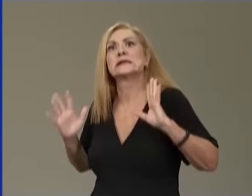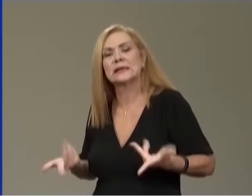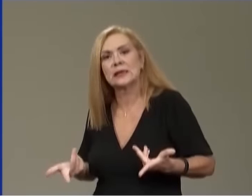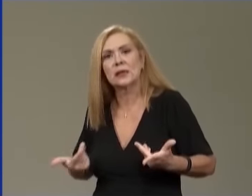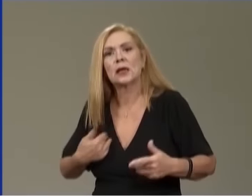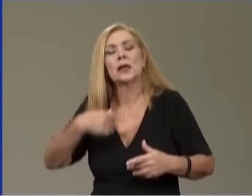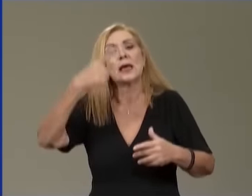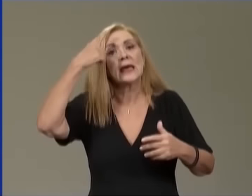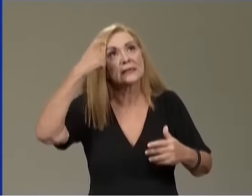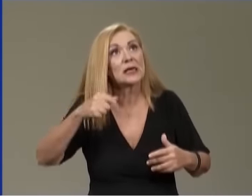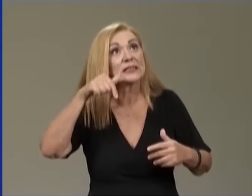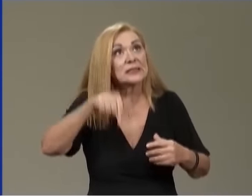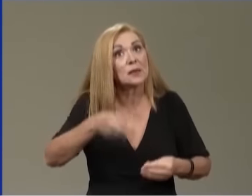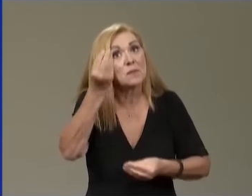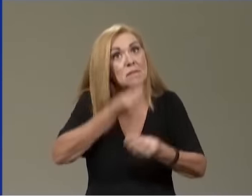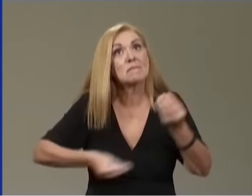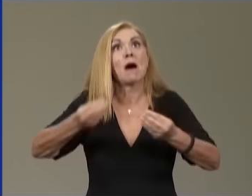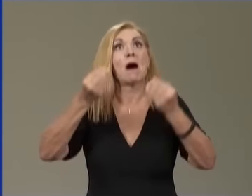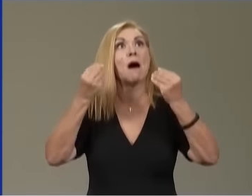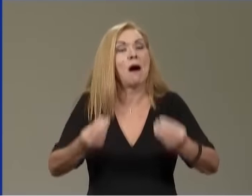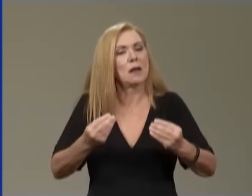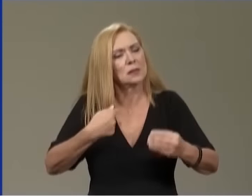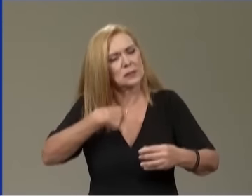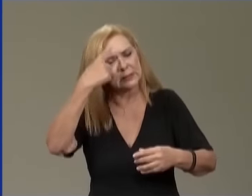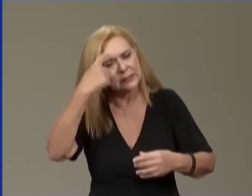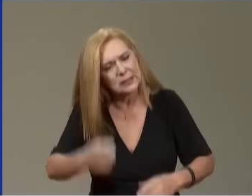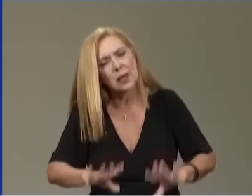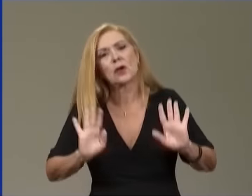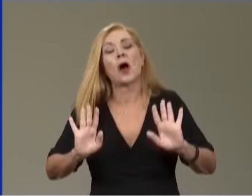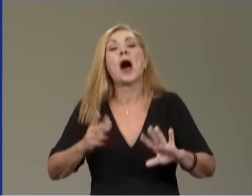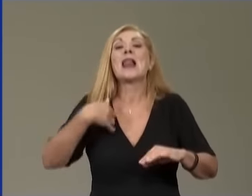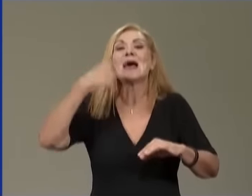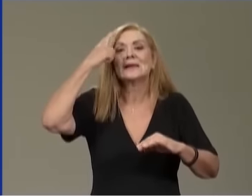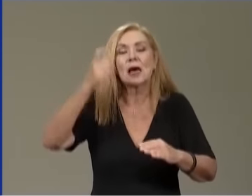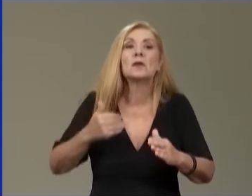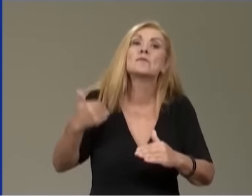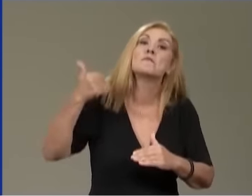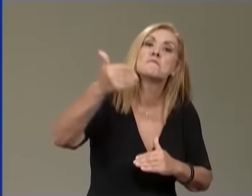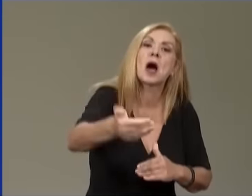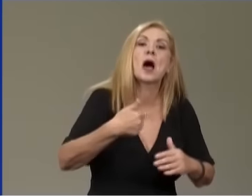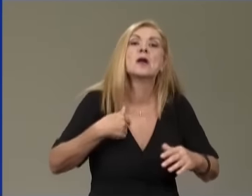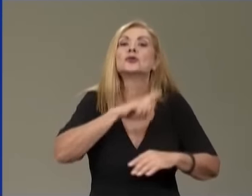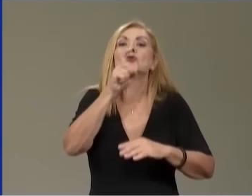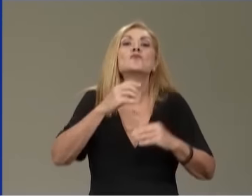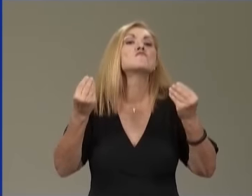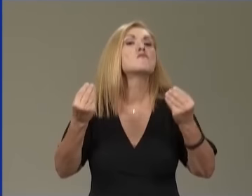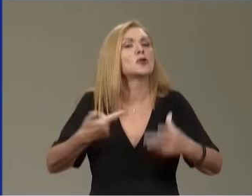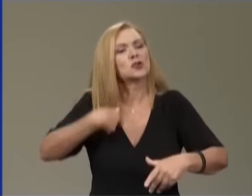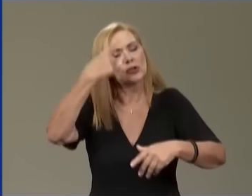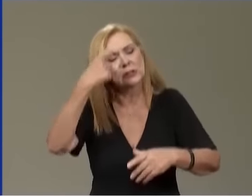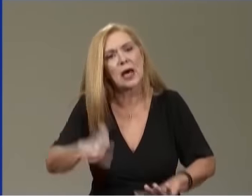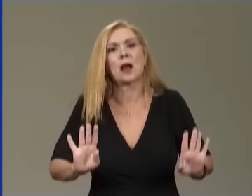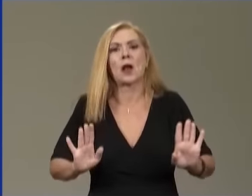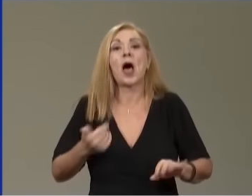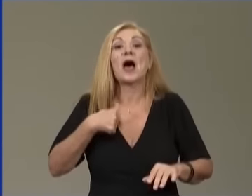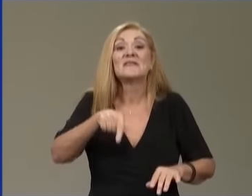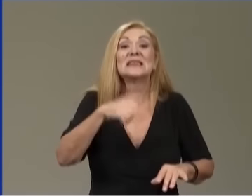αν σήμερα ζει καλύτερα, κυρίως όμως ξέρει πως θέλει να ζήσει αύριο. Εγώ αυτή την κοινωνία την